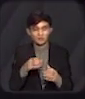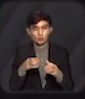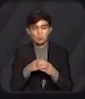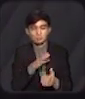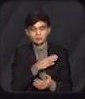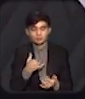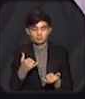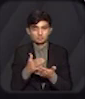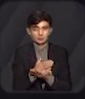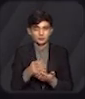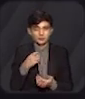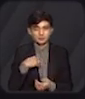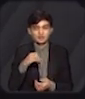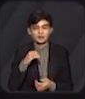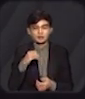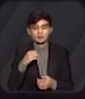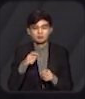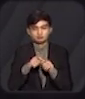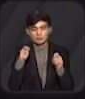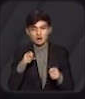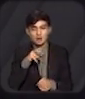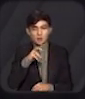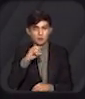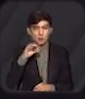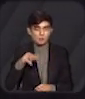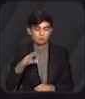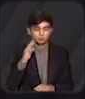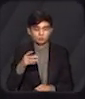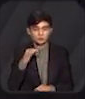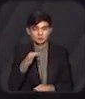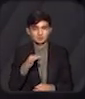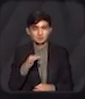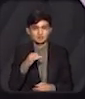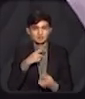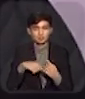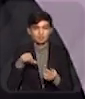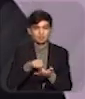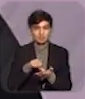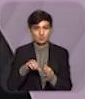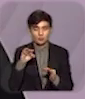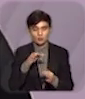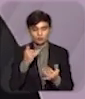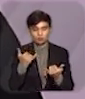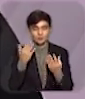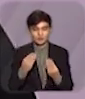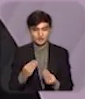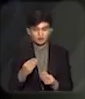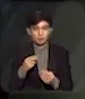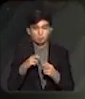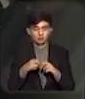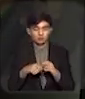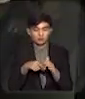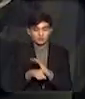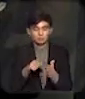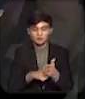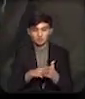кейін мен альбом шығарам деген. Болды. Бүгінгі сол сахнаға шығуымдың жаңағы себебі де сол болды.